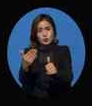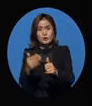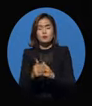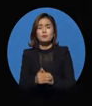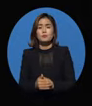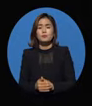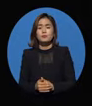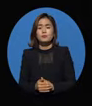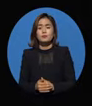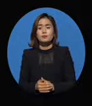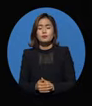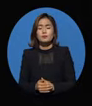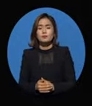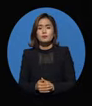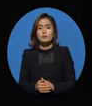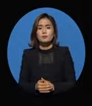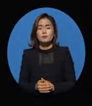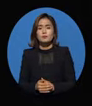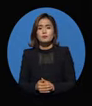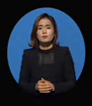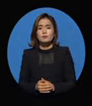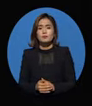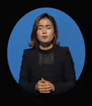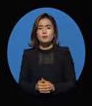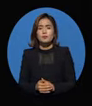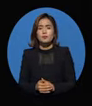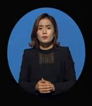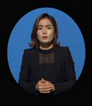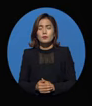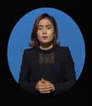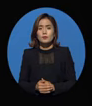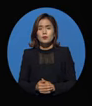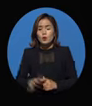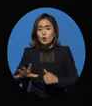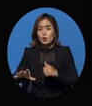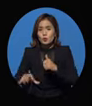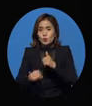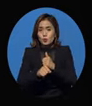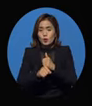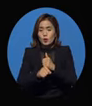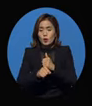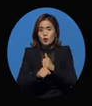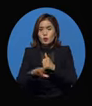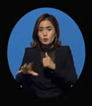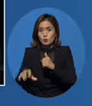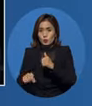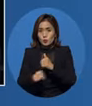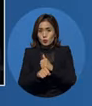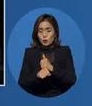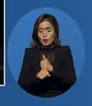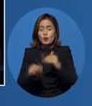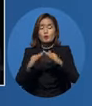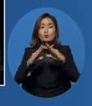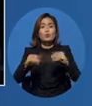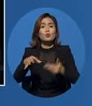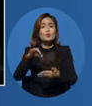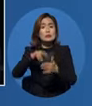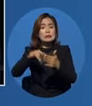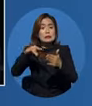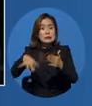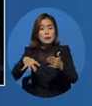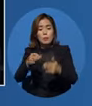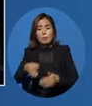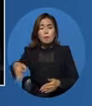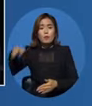싶은 것은 전부 3를 지금 부엌을 이제 12억 으로 올리자 이런 말씀을 했는데 아시다시피 지금